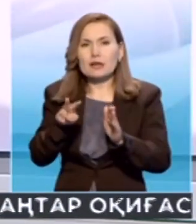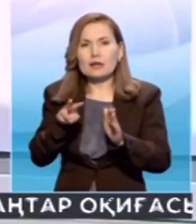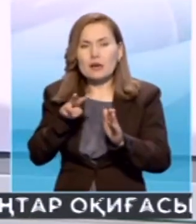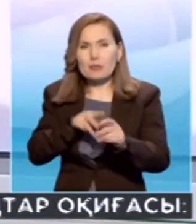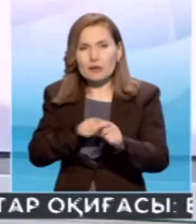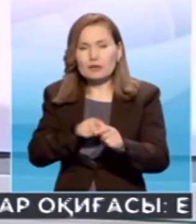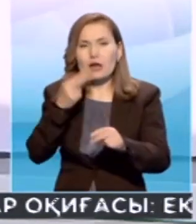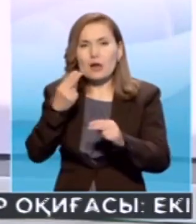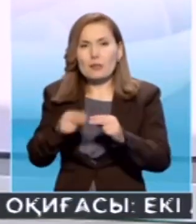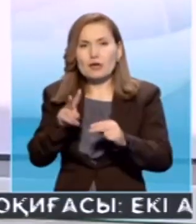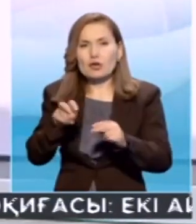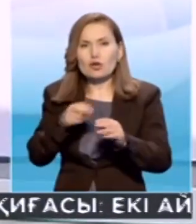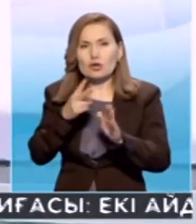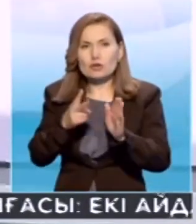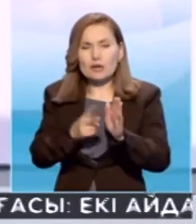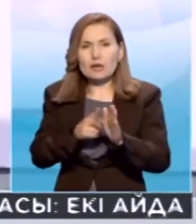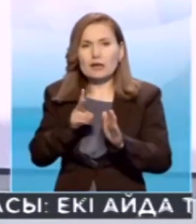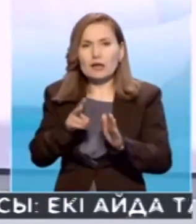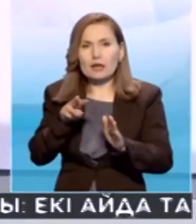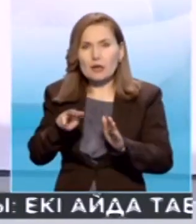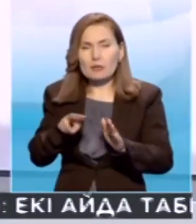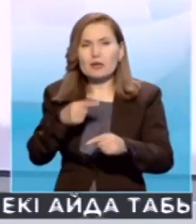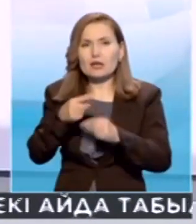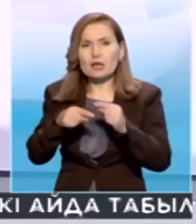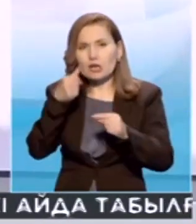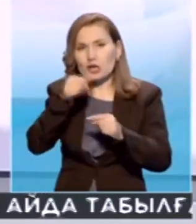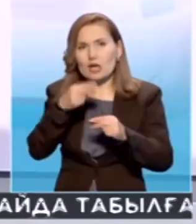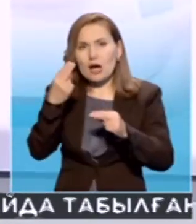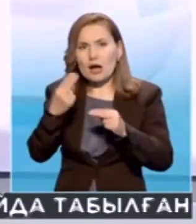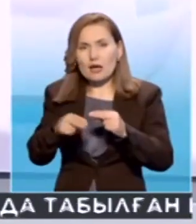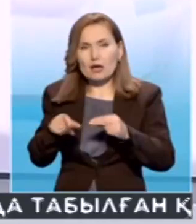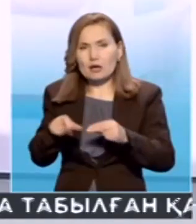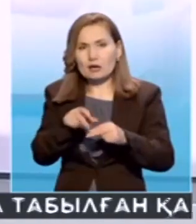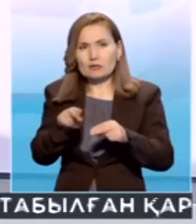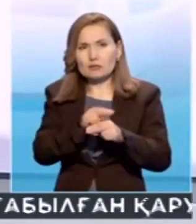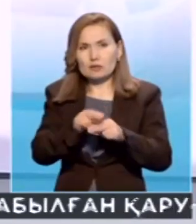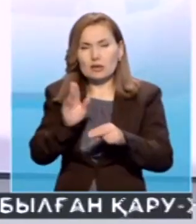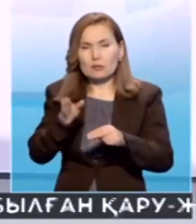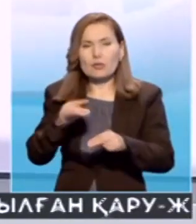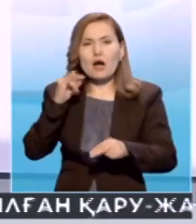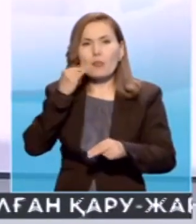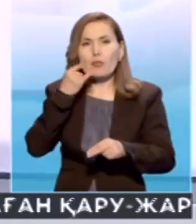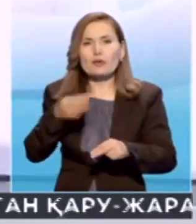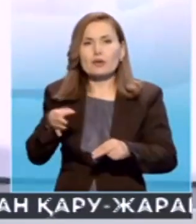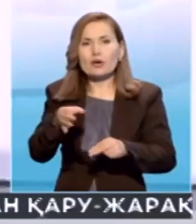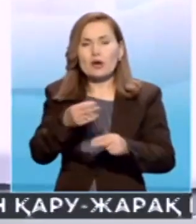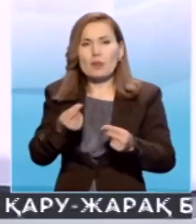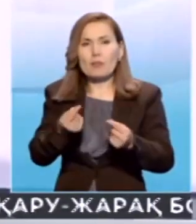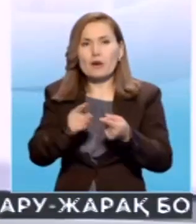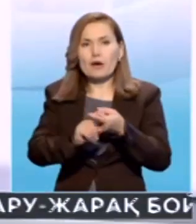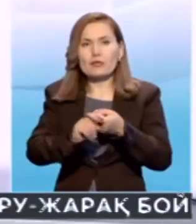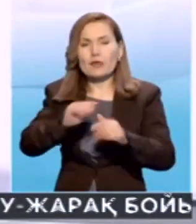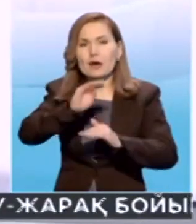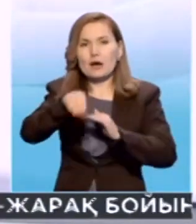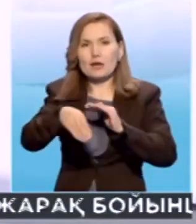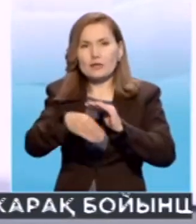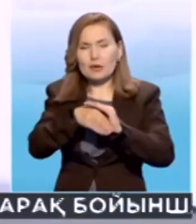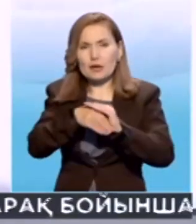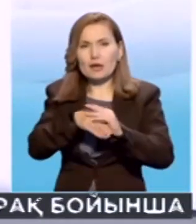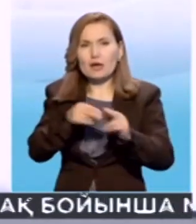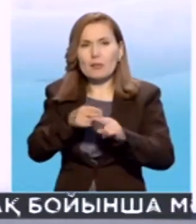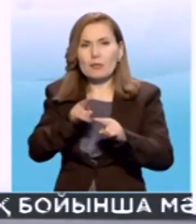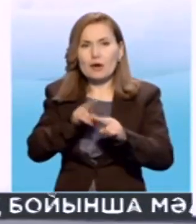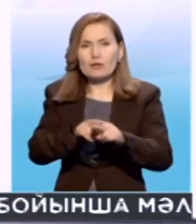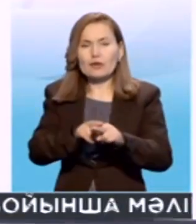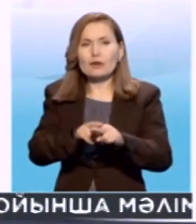Қалған 217 шақырымы келер жылы аяқталмақ. Павлодар облысында сыбайлас жемқорлық дерегі бойынша алғаш рет 3